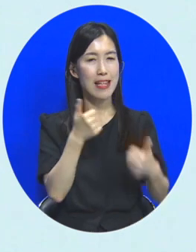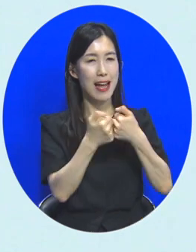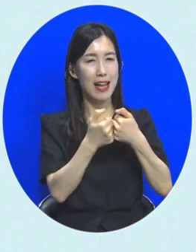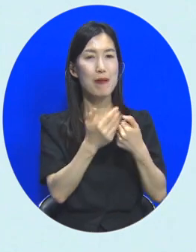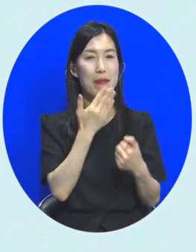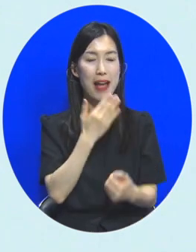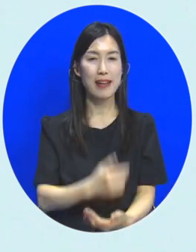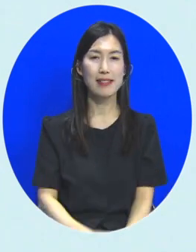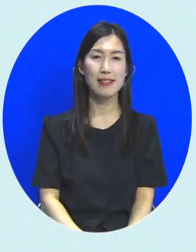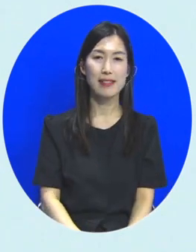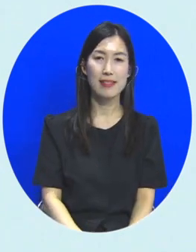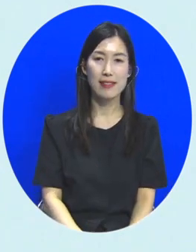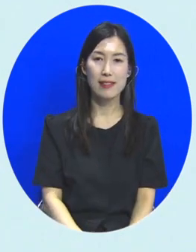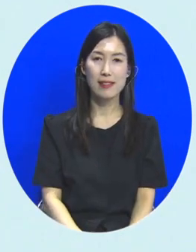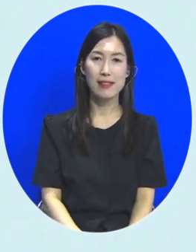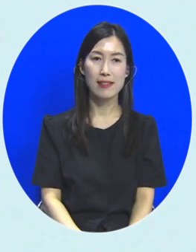KTV 서원길입니다